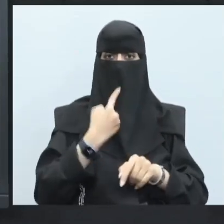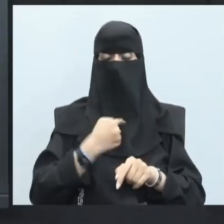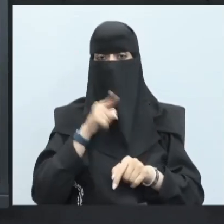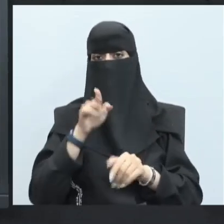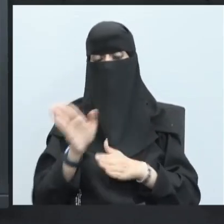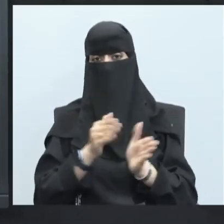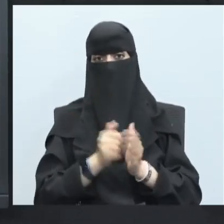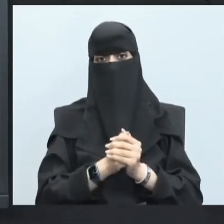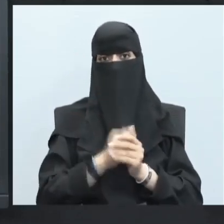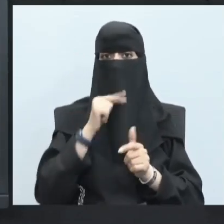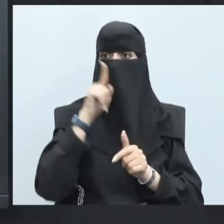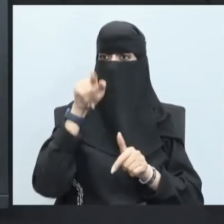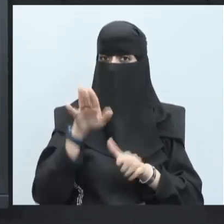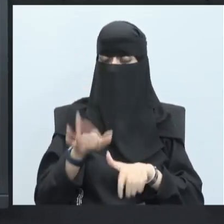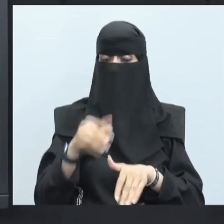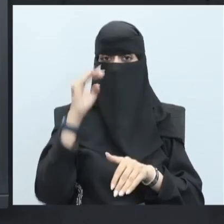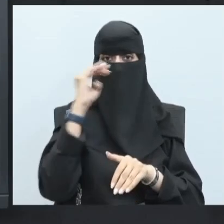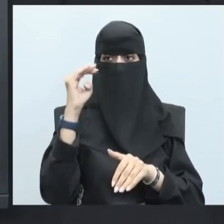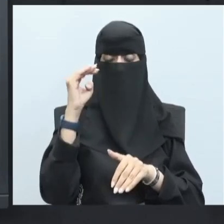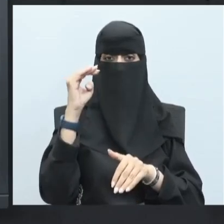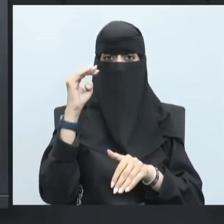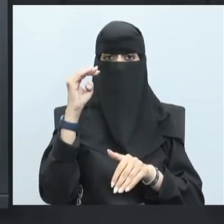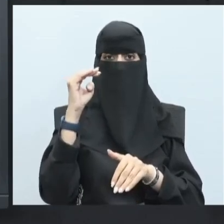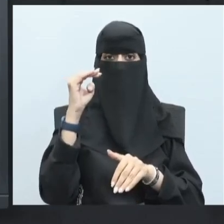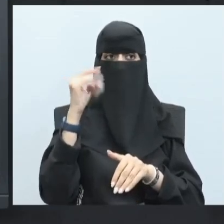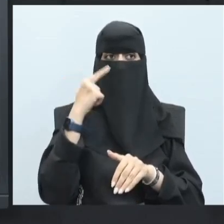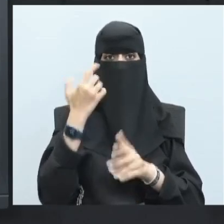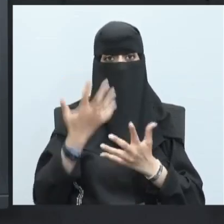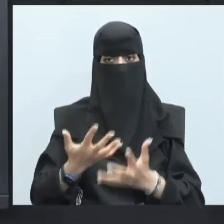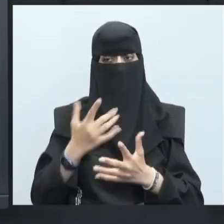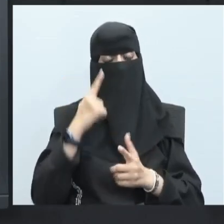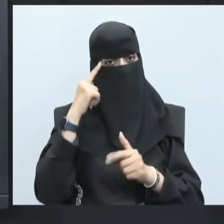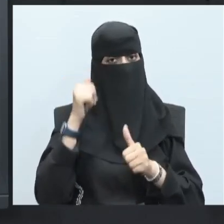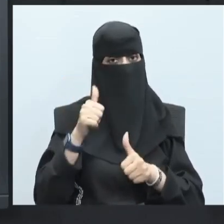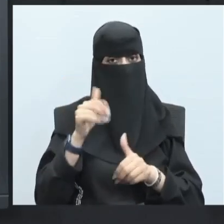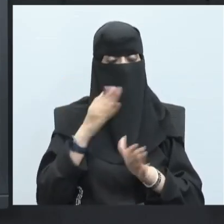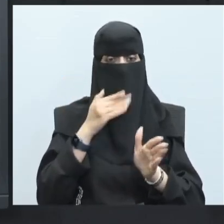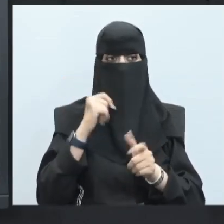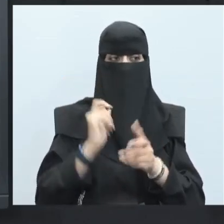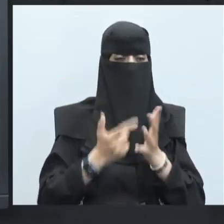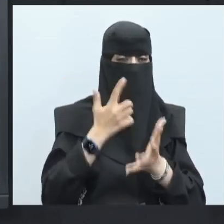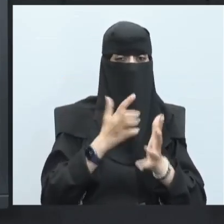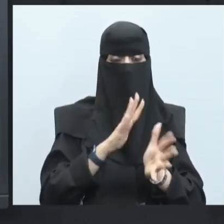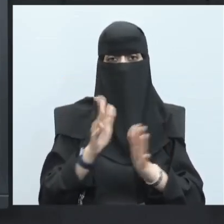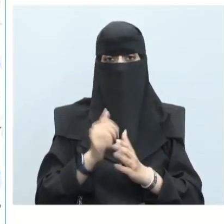ترغبه وهذا جمله وحجه منطقيه جدا وليست